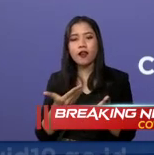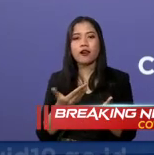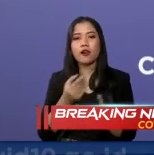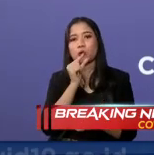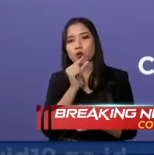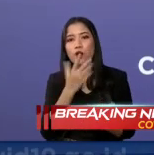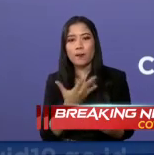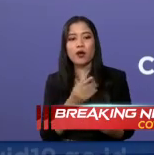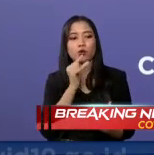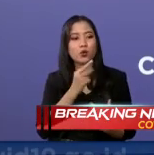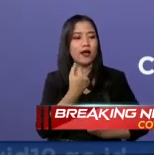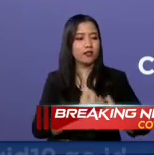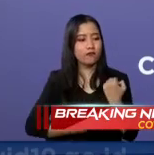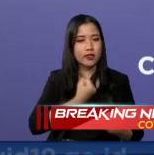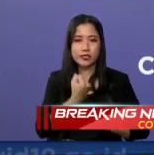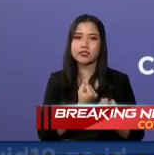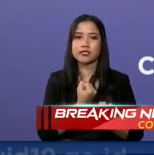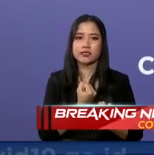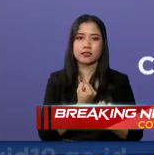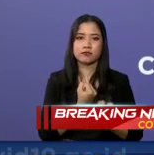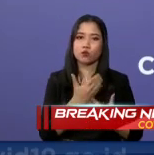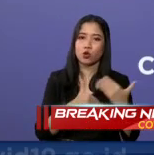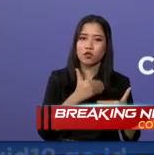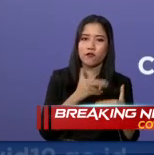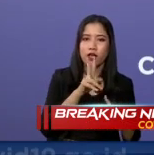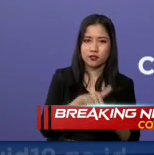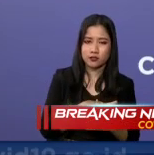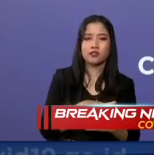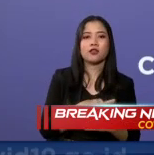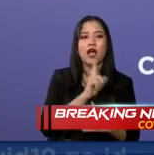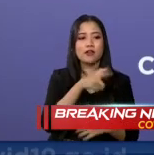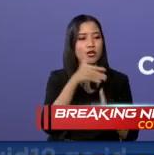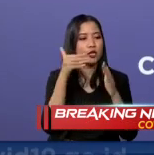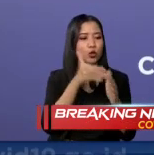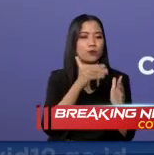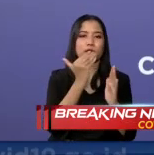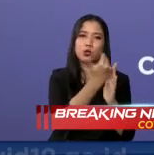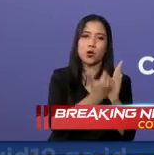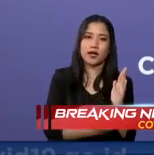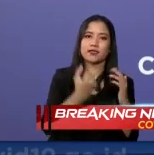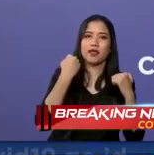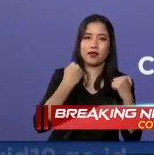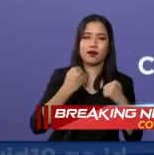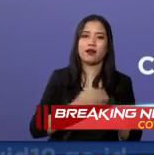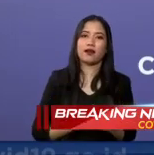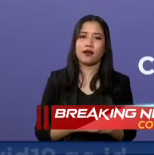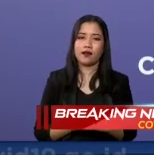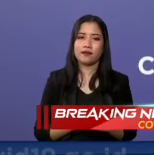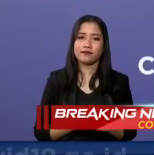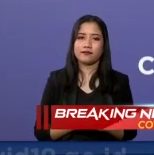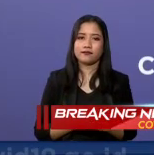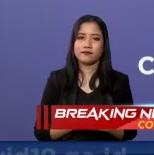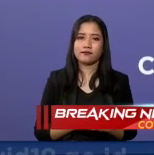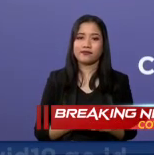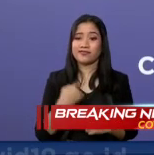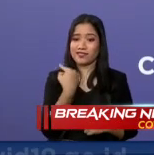untuk melaksanakan aktivitas produktif lagi dengan mematuhi protokol kesehatan Ayo kita harus